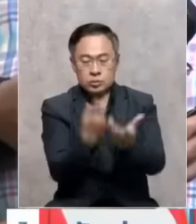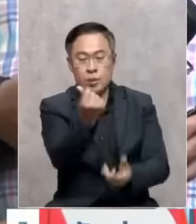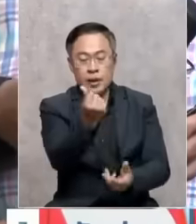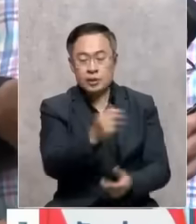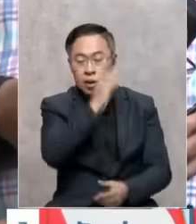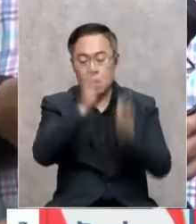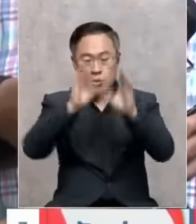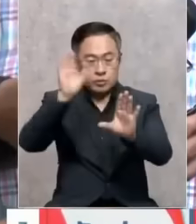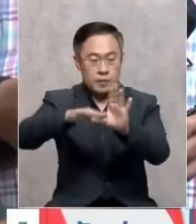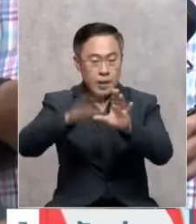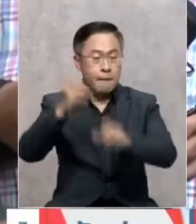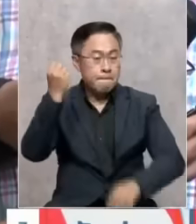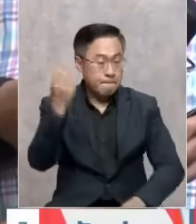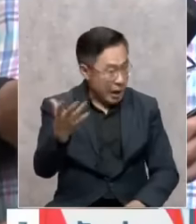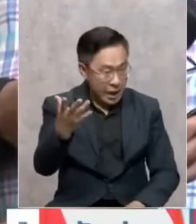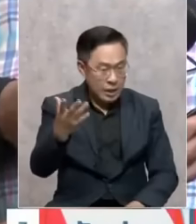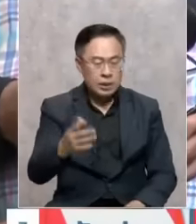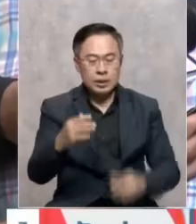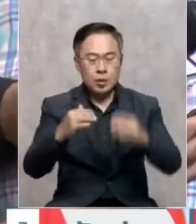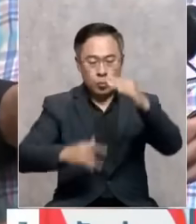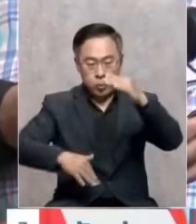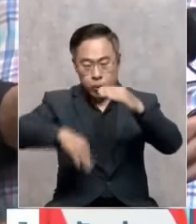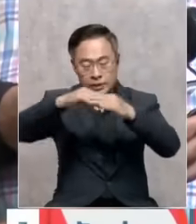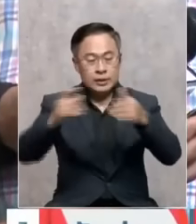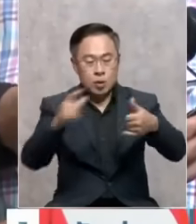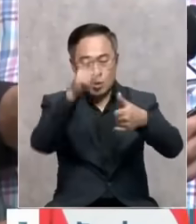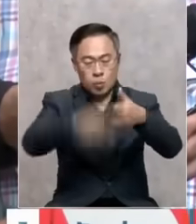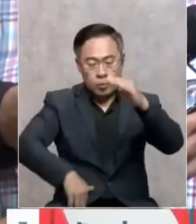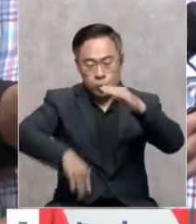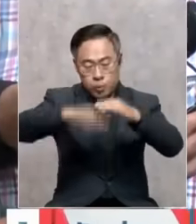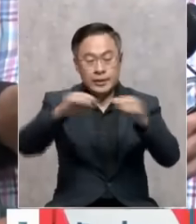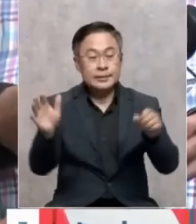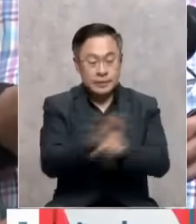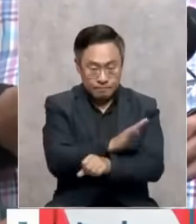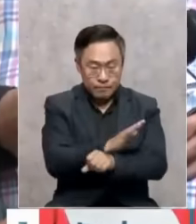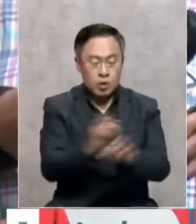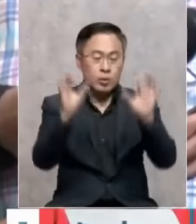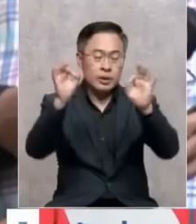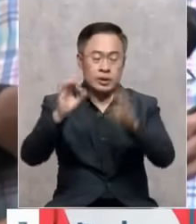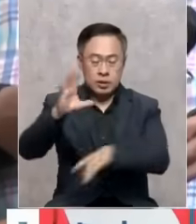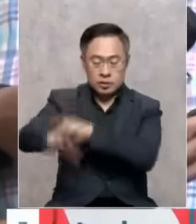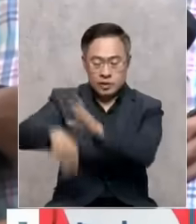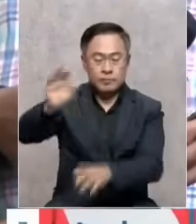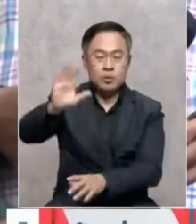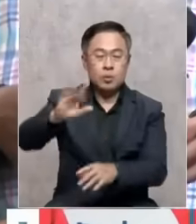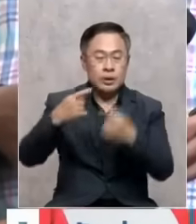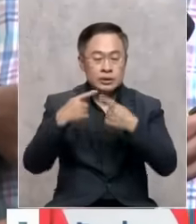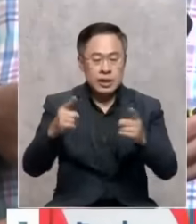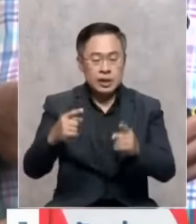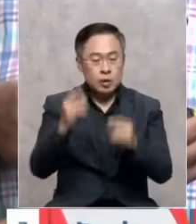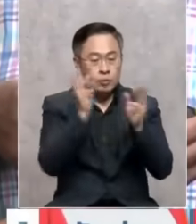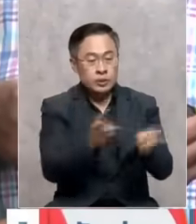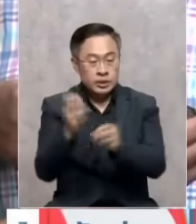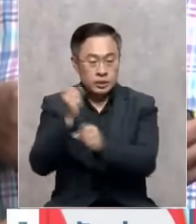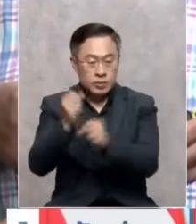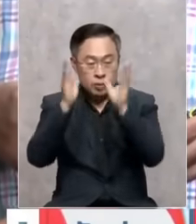เยอะก็หมดไงฮะก็จบแต่ถามว่าแล้วทำยังไงจะสมัครก็ต้องไปเพิ่มแรงจูงใจฮะเพิ่มสวัสดิการให้ดีขึ้นป